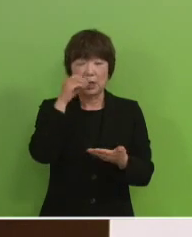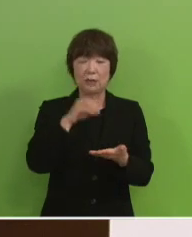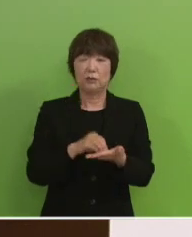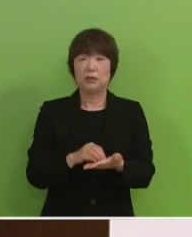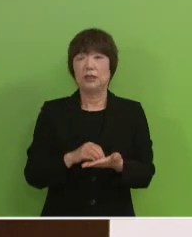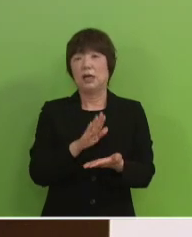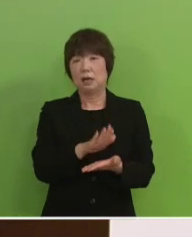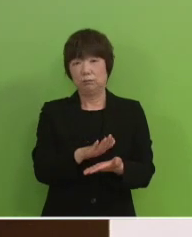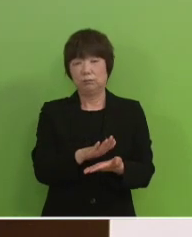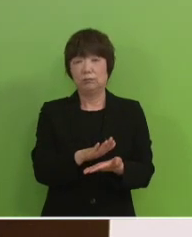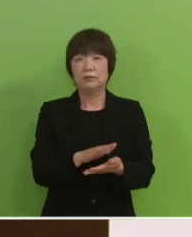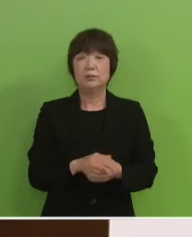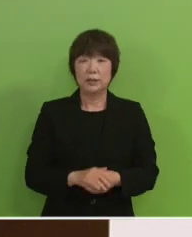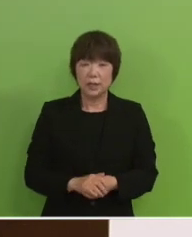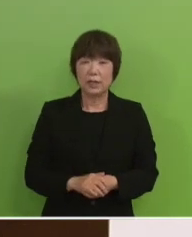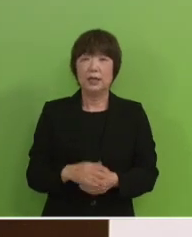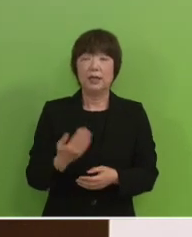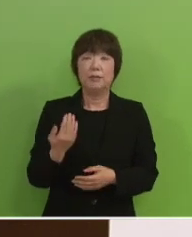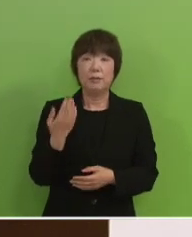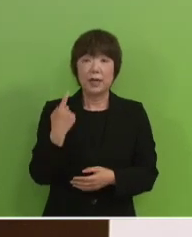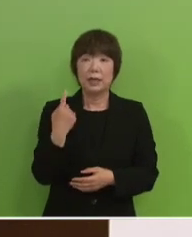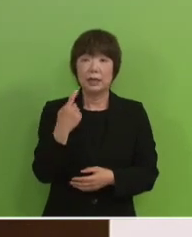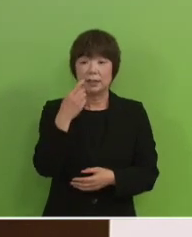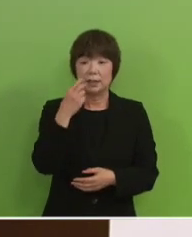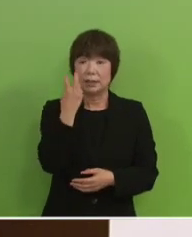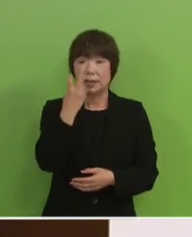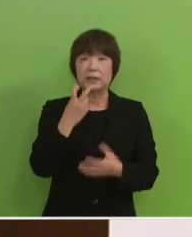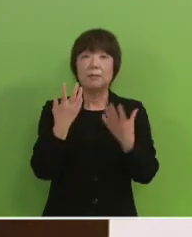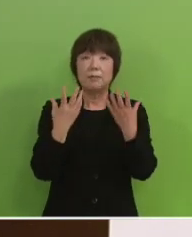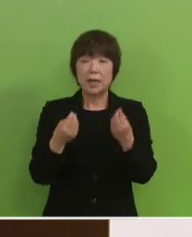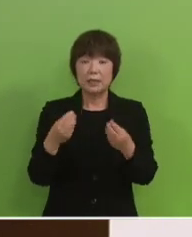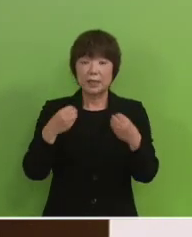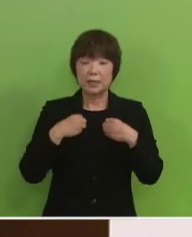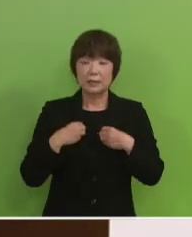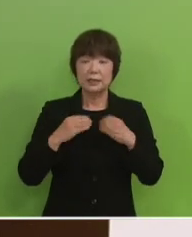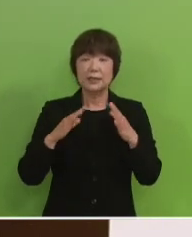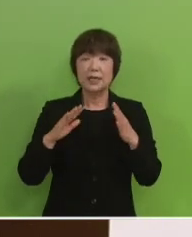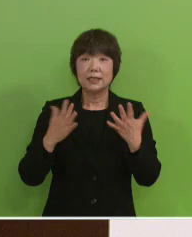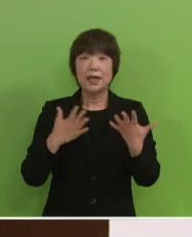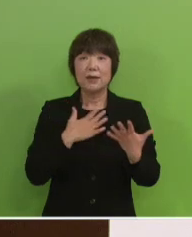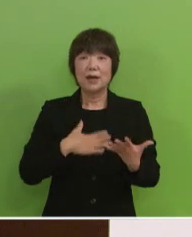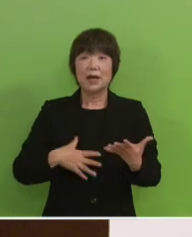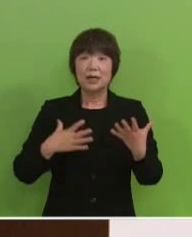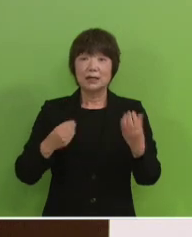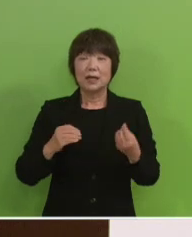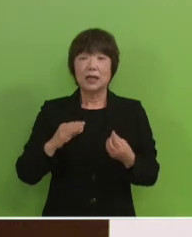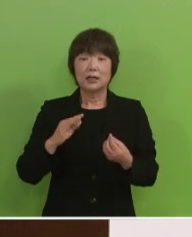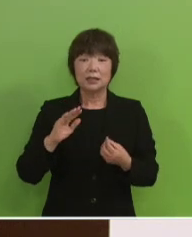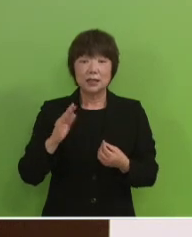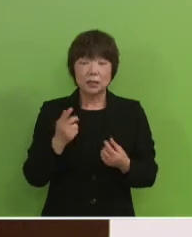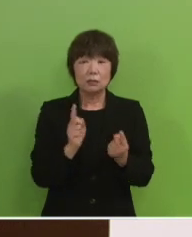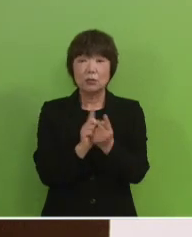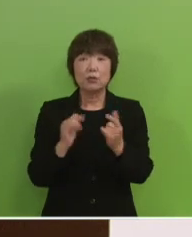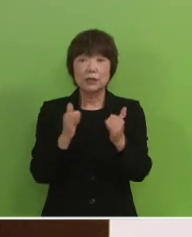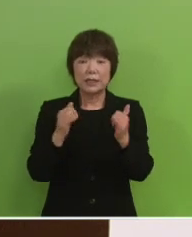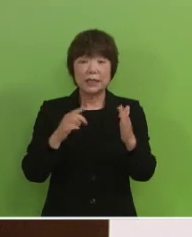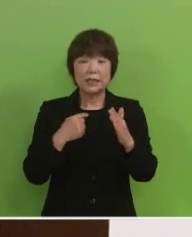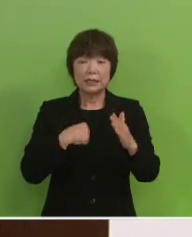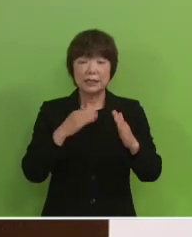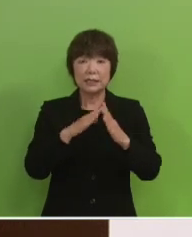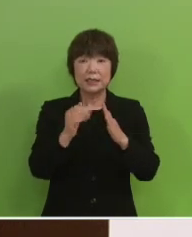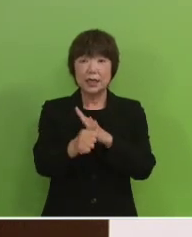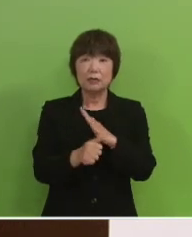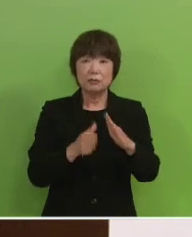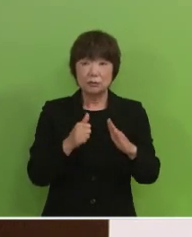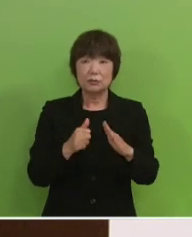ていますそして一度検査して陰性であった方濃厚接触者として自宅待機してますからここ